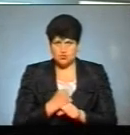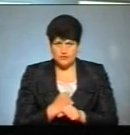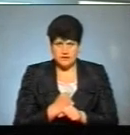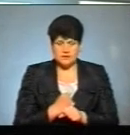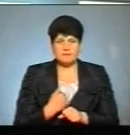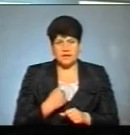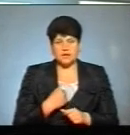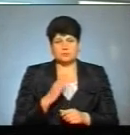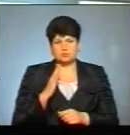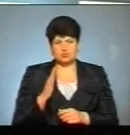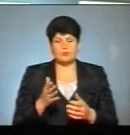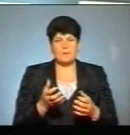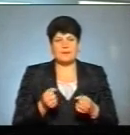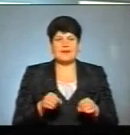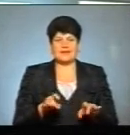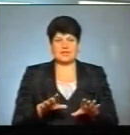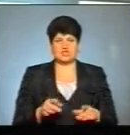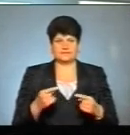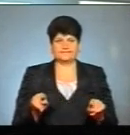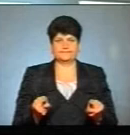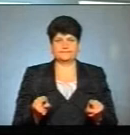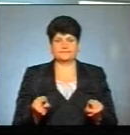певно, що ми будемо приймати рішення.